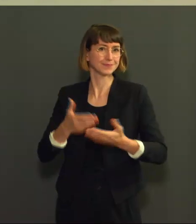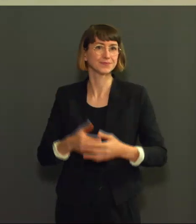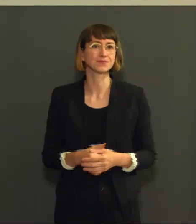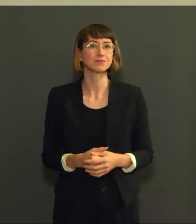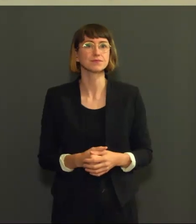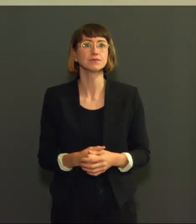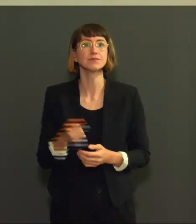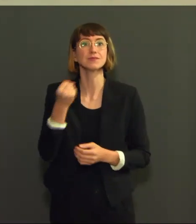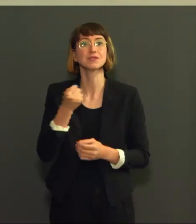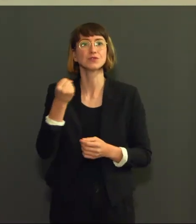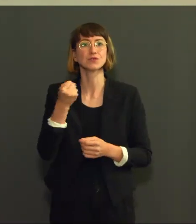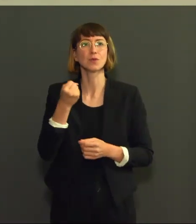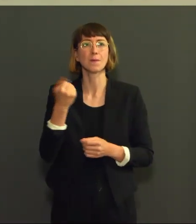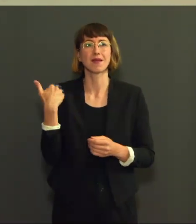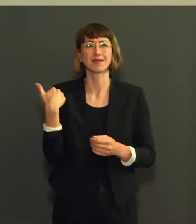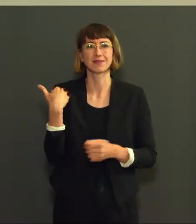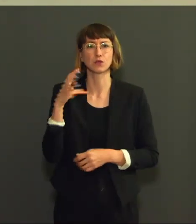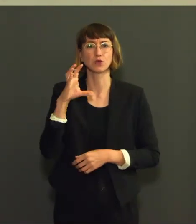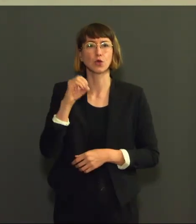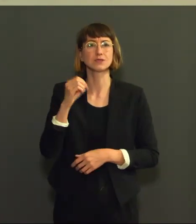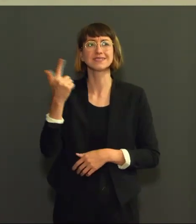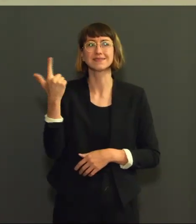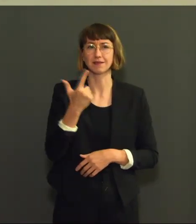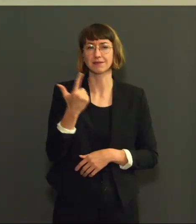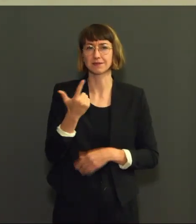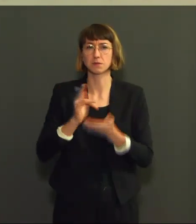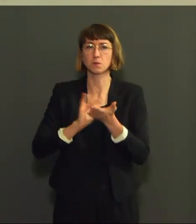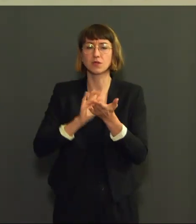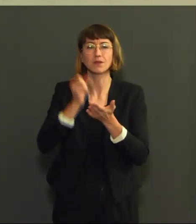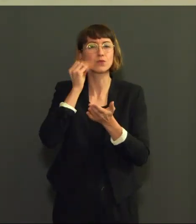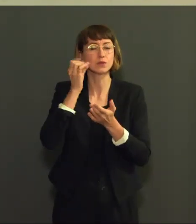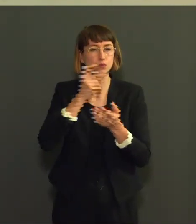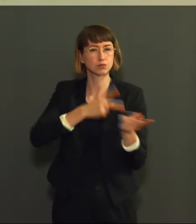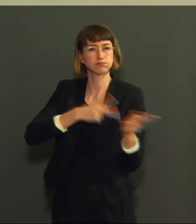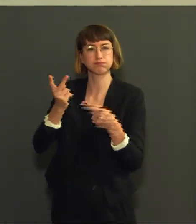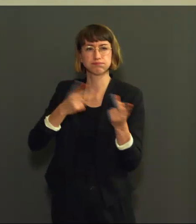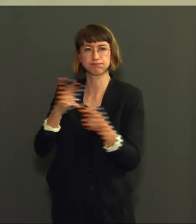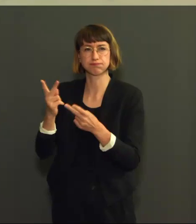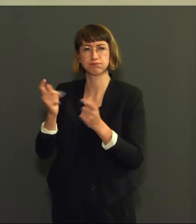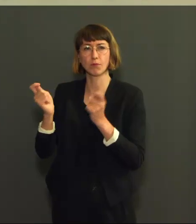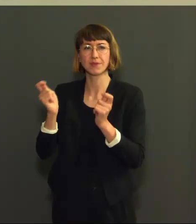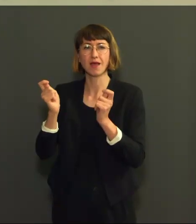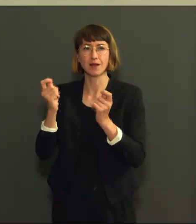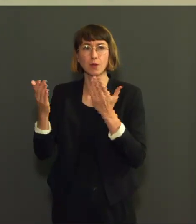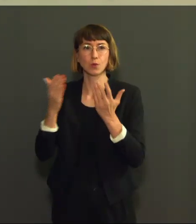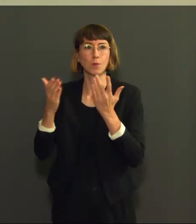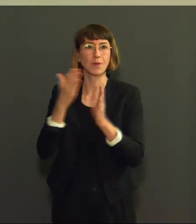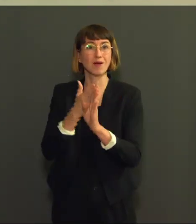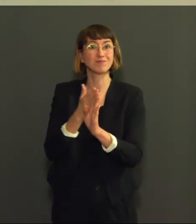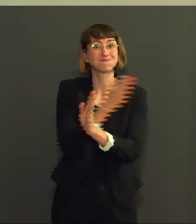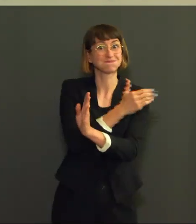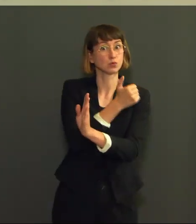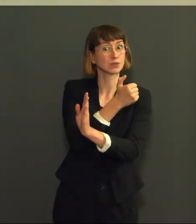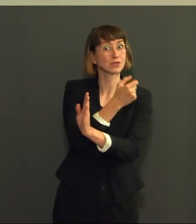moyenne 37 nouvelles hospitalisations par jour, à comparer avec les 61 de la semaine précédente, ce qui nous